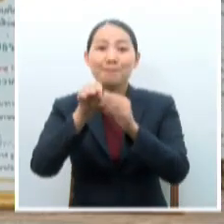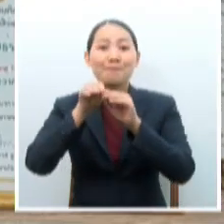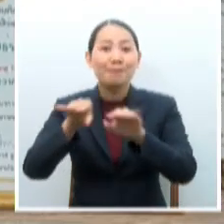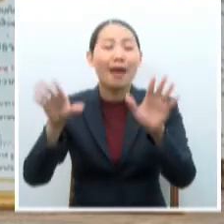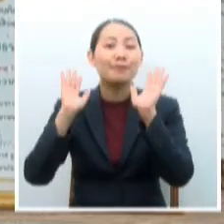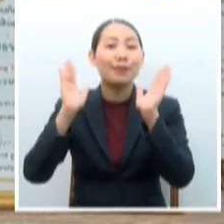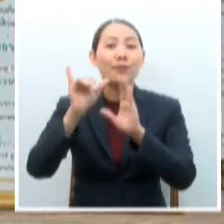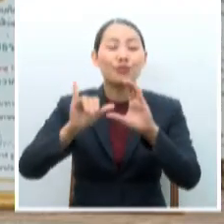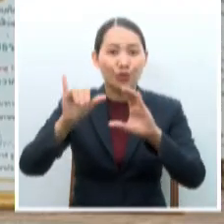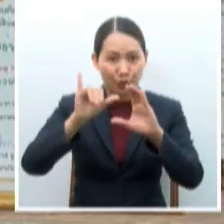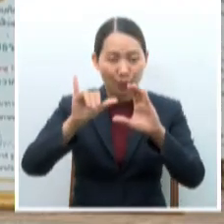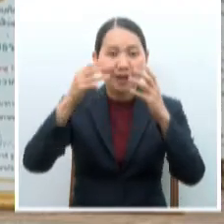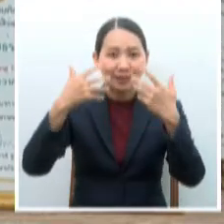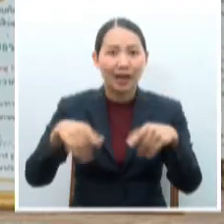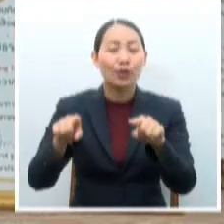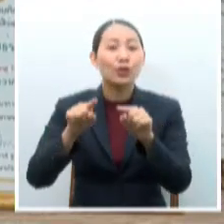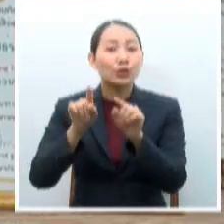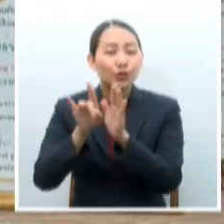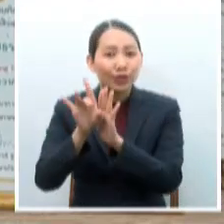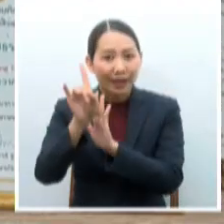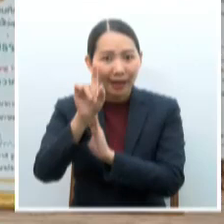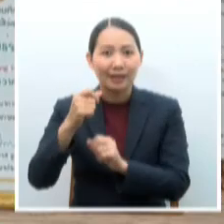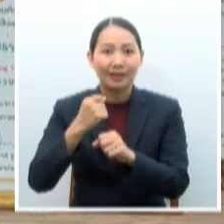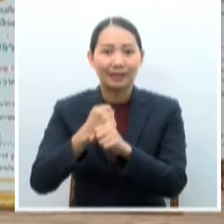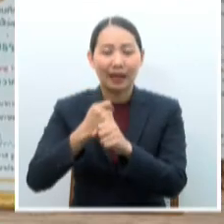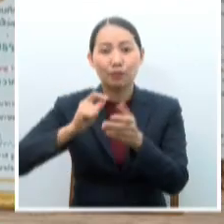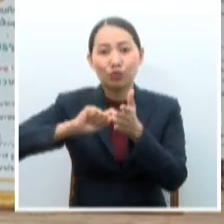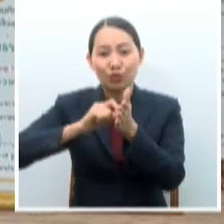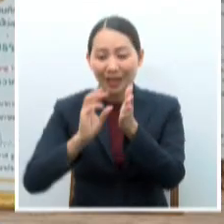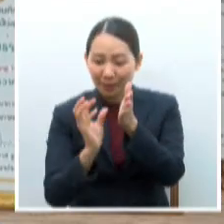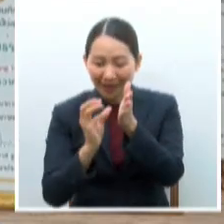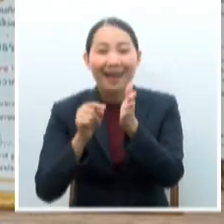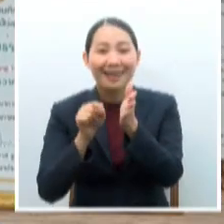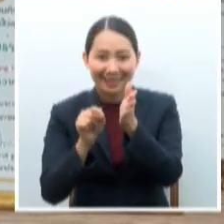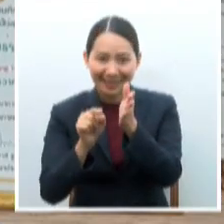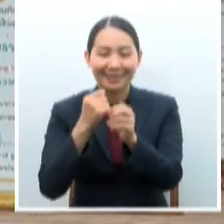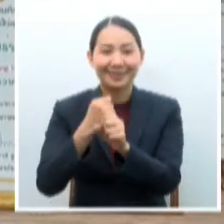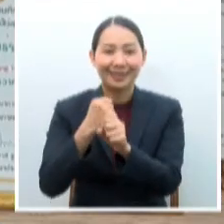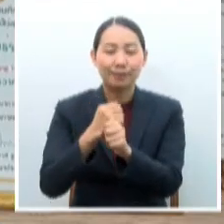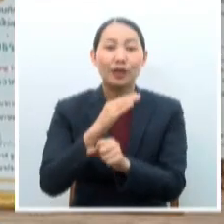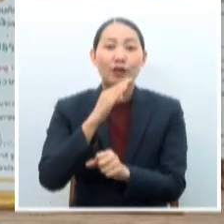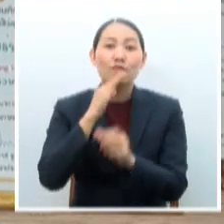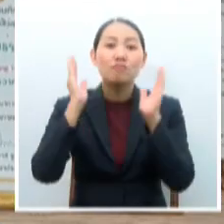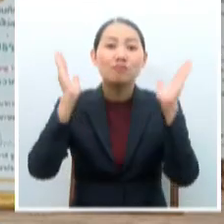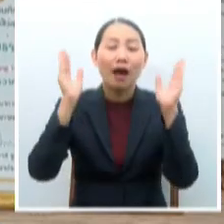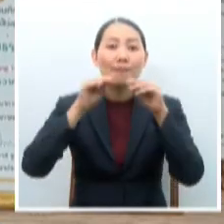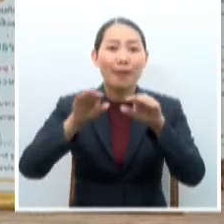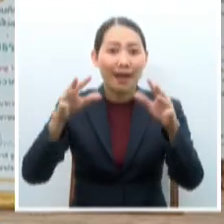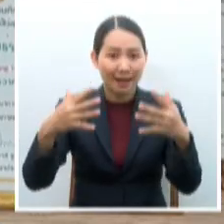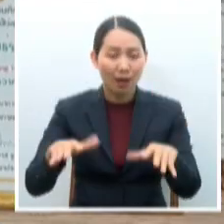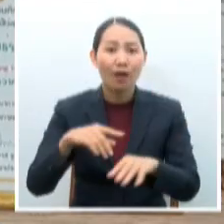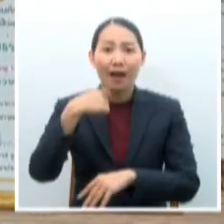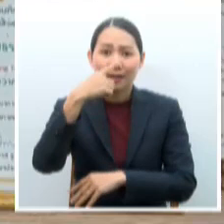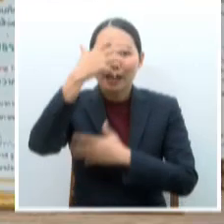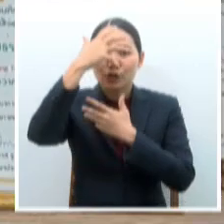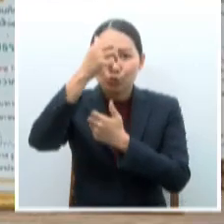วงกุญแจประจำกระเป๋านั้นๆส่วนใครที่มาดูหรือมาชมผลงานของเด็กๆและรู้สึกชื่นชอบในผลงานอยากจะสแกนเข้